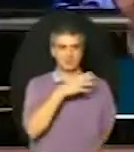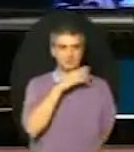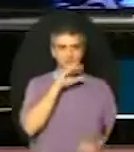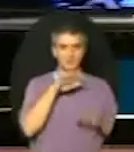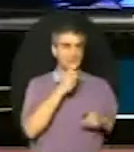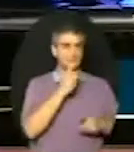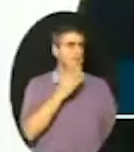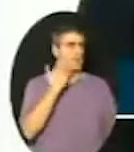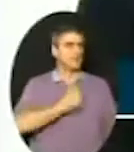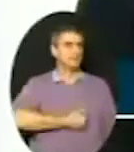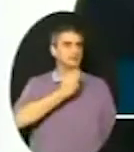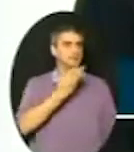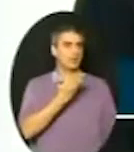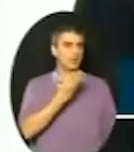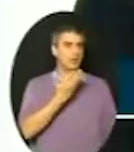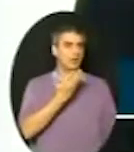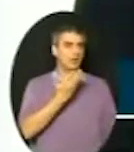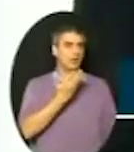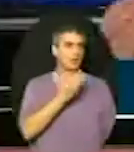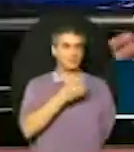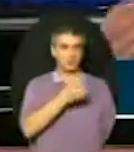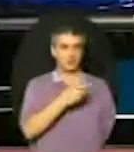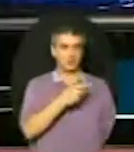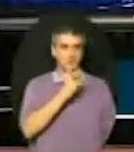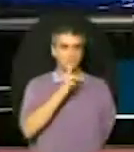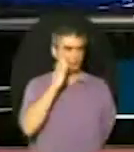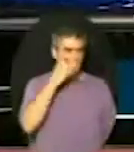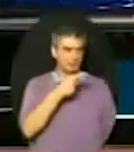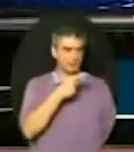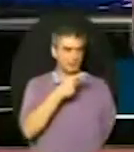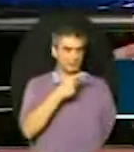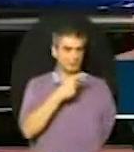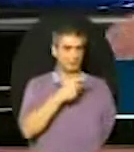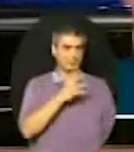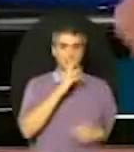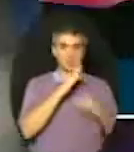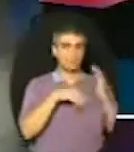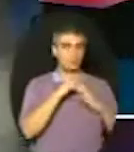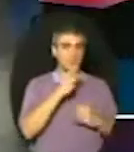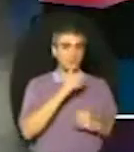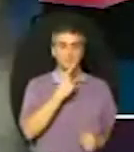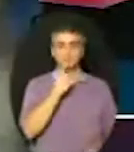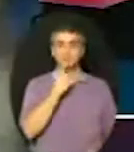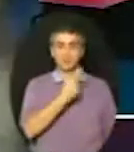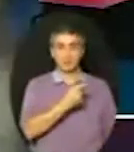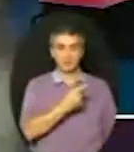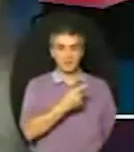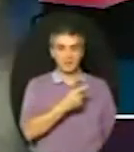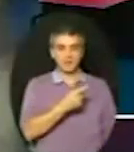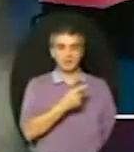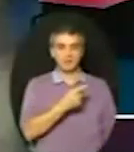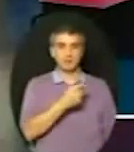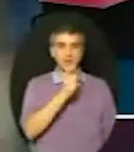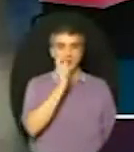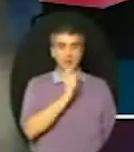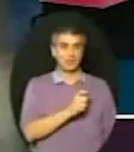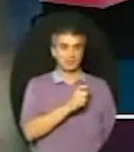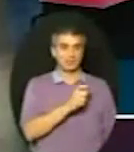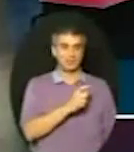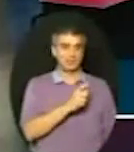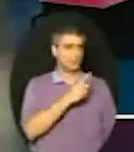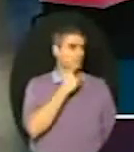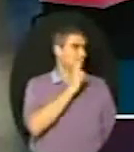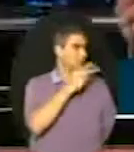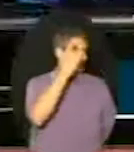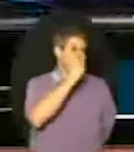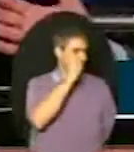היה השר? מעונות יום, ברגע שלא בונים את זה, מה שזה אומר זה שהבן אדם חוטא כלפי